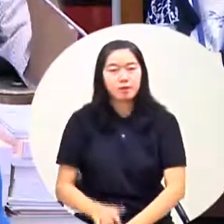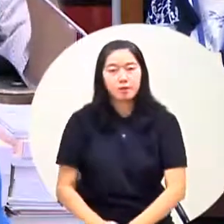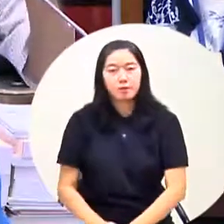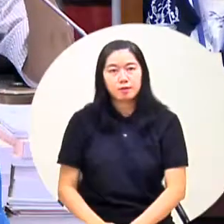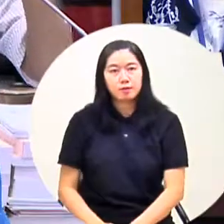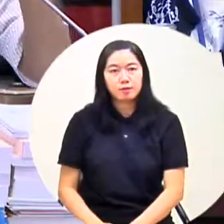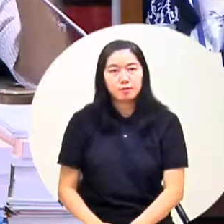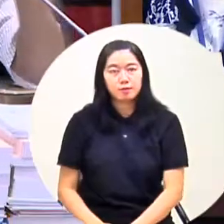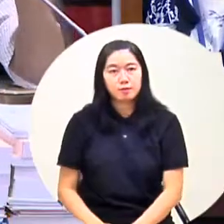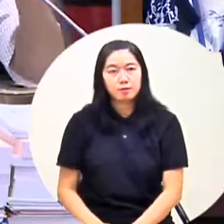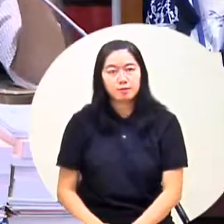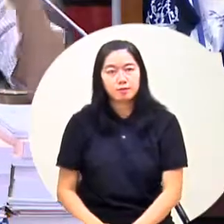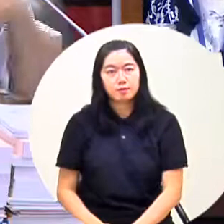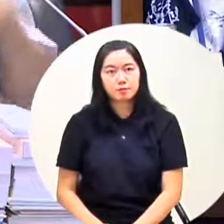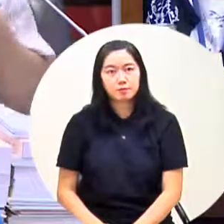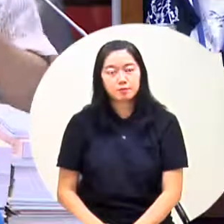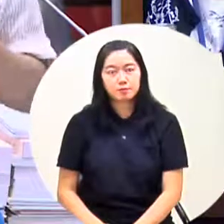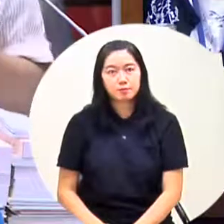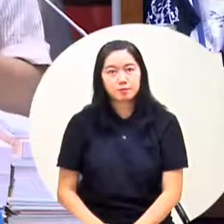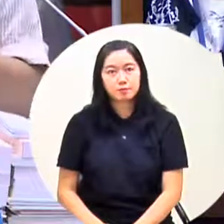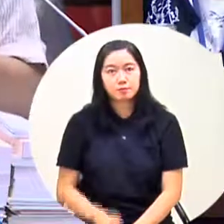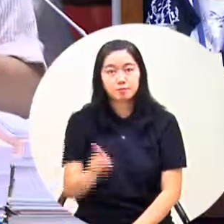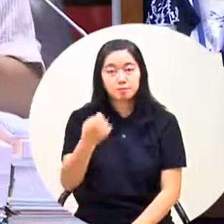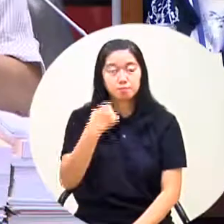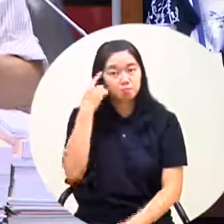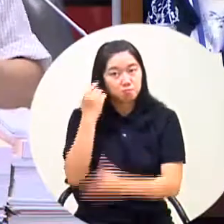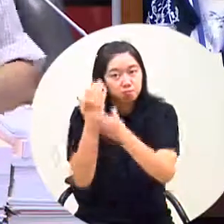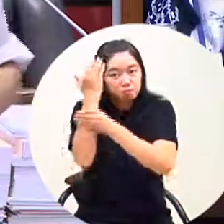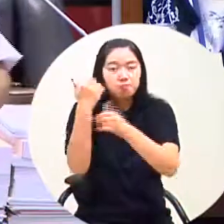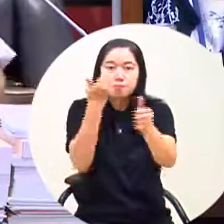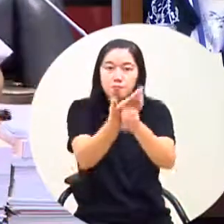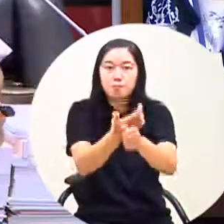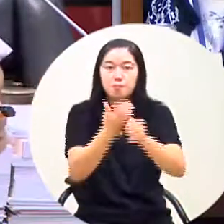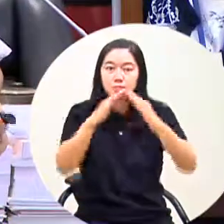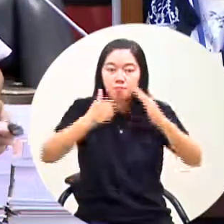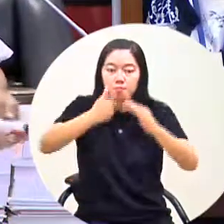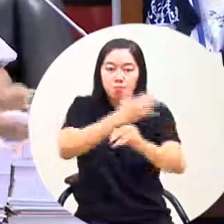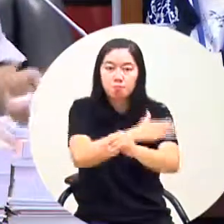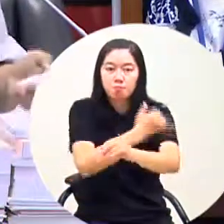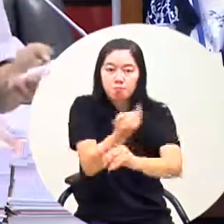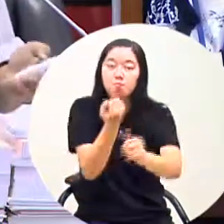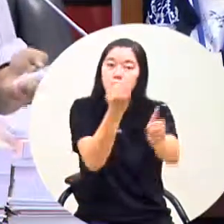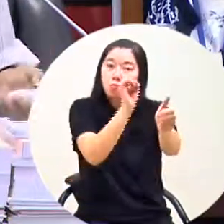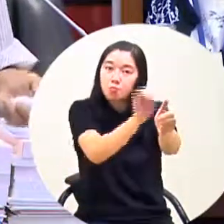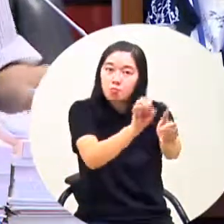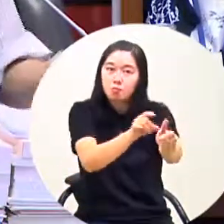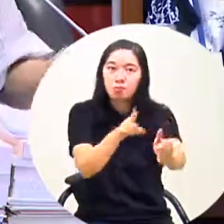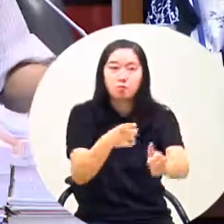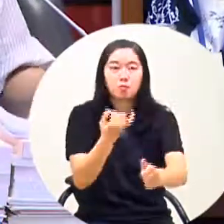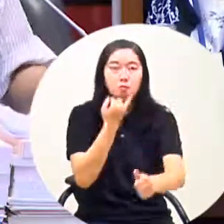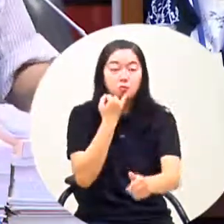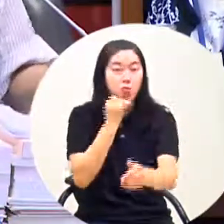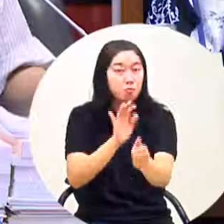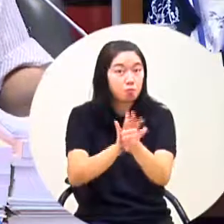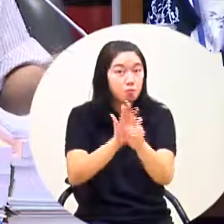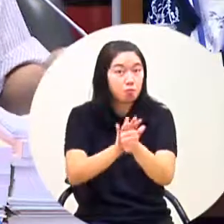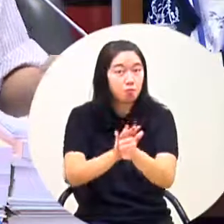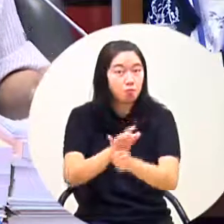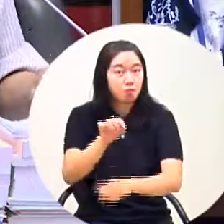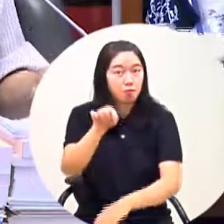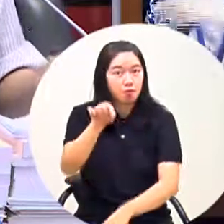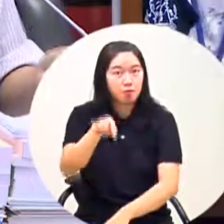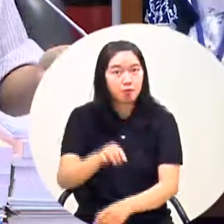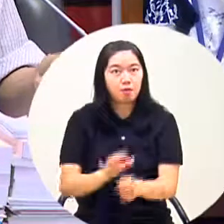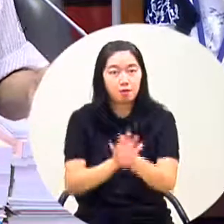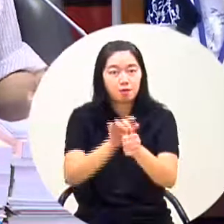一个学者的一个部分，来提供市长一个更好一个如何提升。啊，我们如何